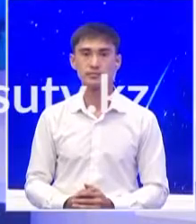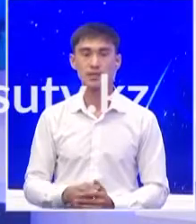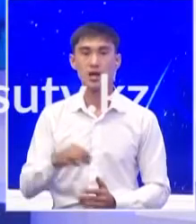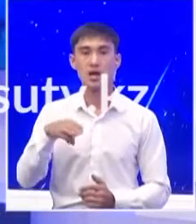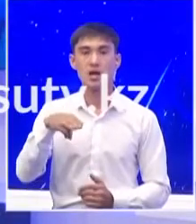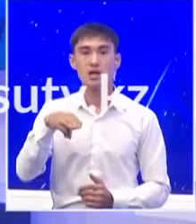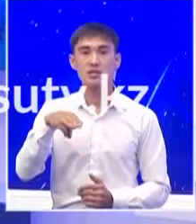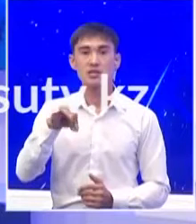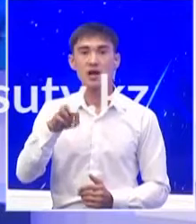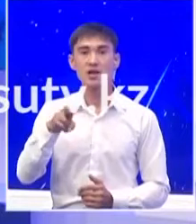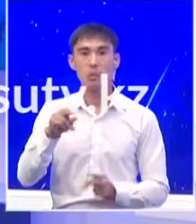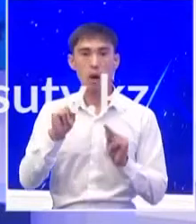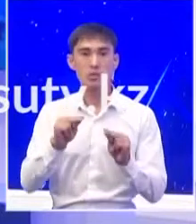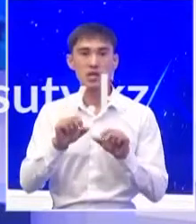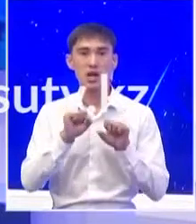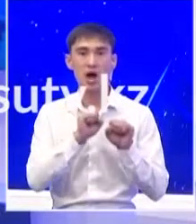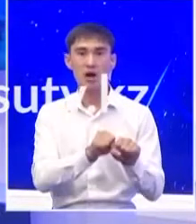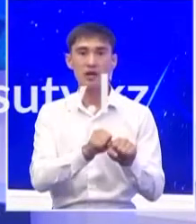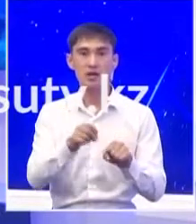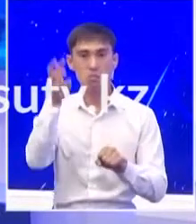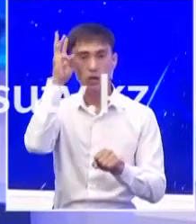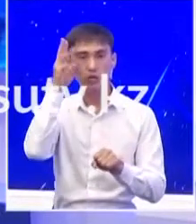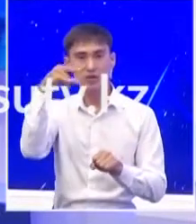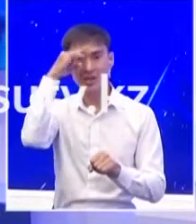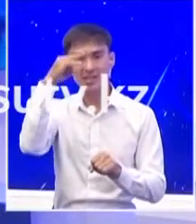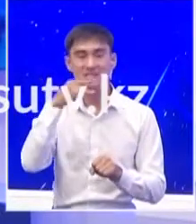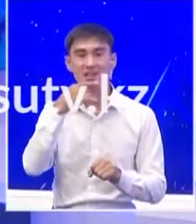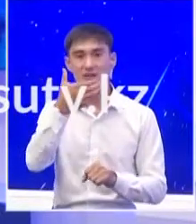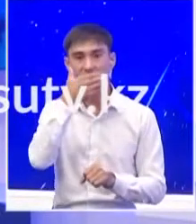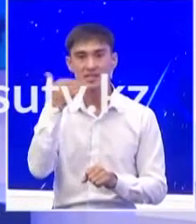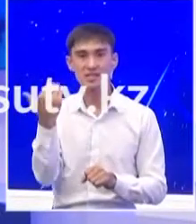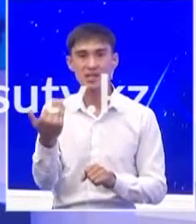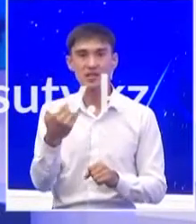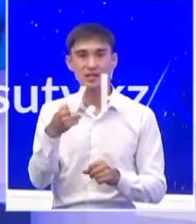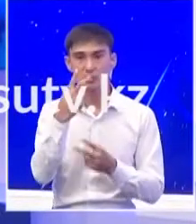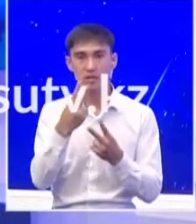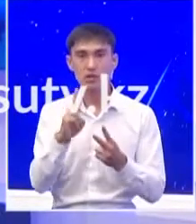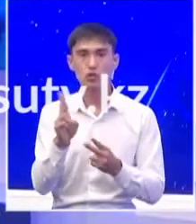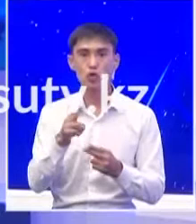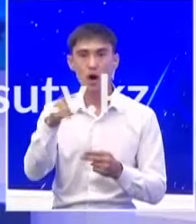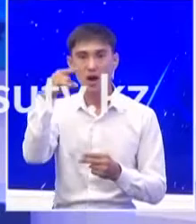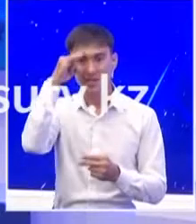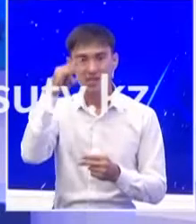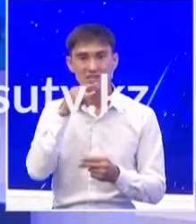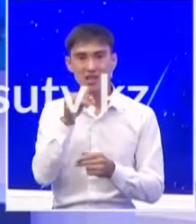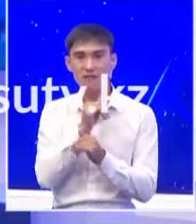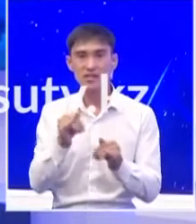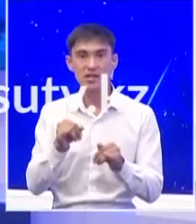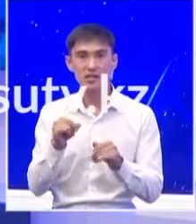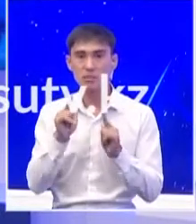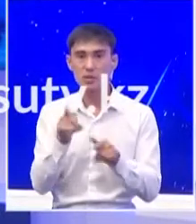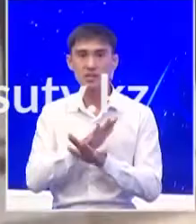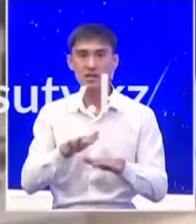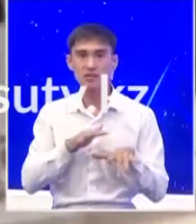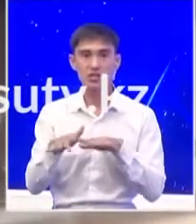Талибы пообещали охранять посольство Казахстана в Афганистане, несмотря на то, что Казахстан официально не признал движение